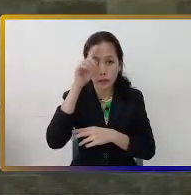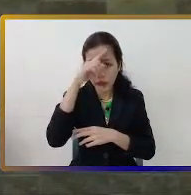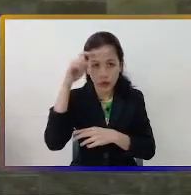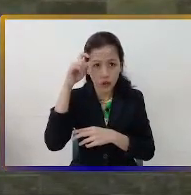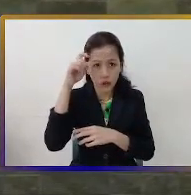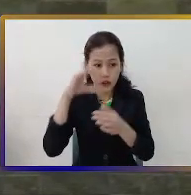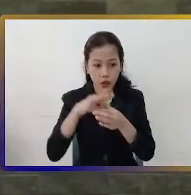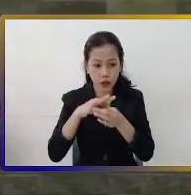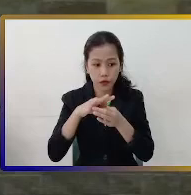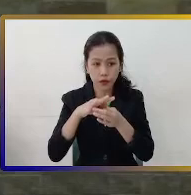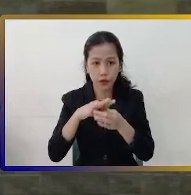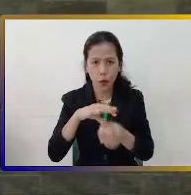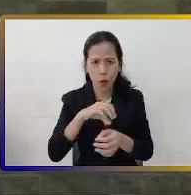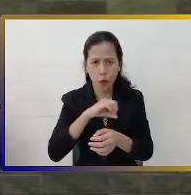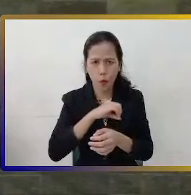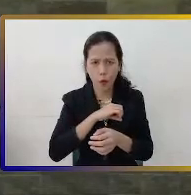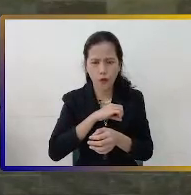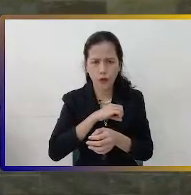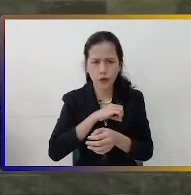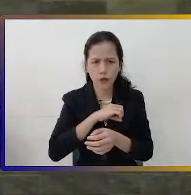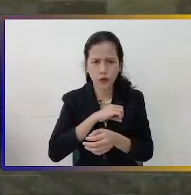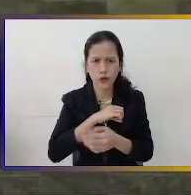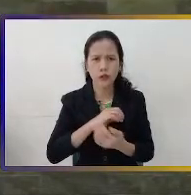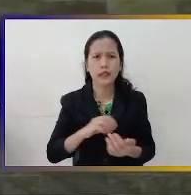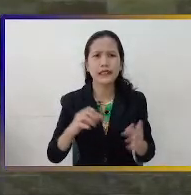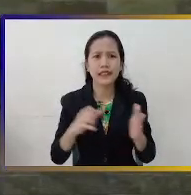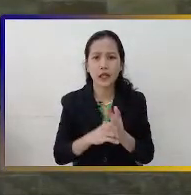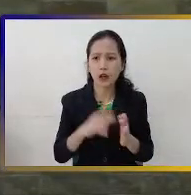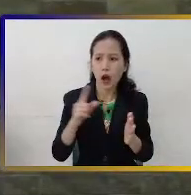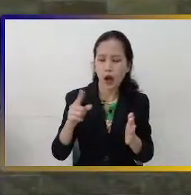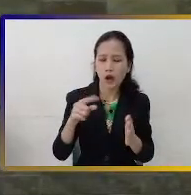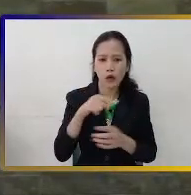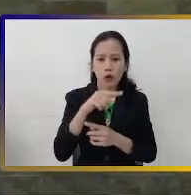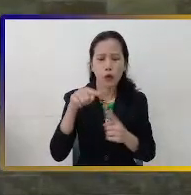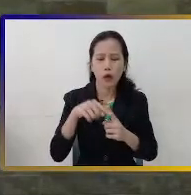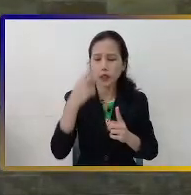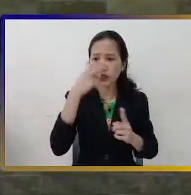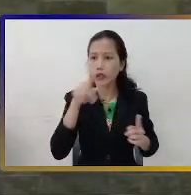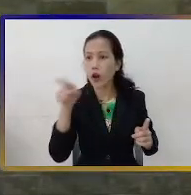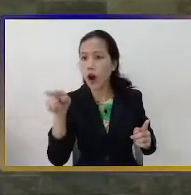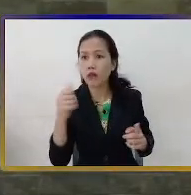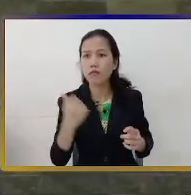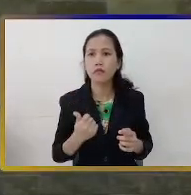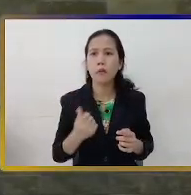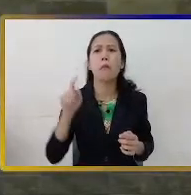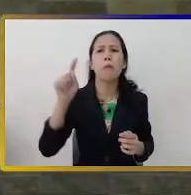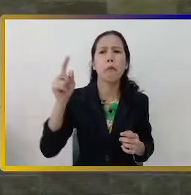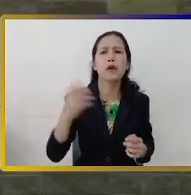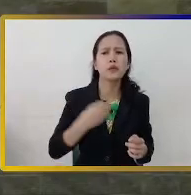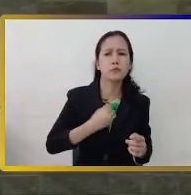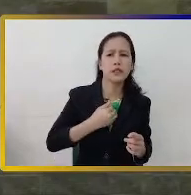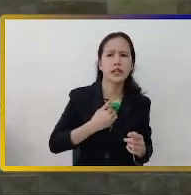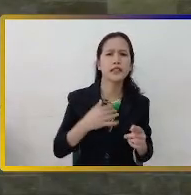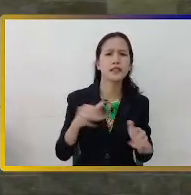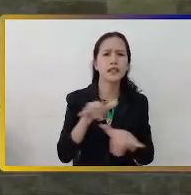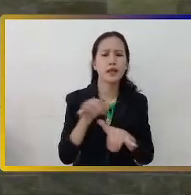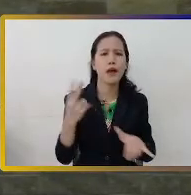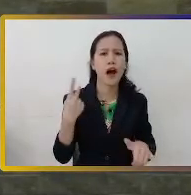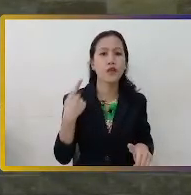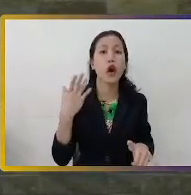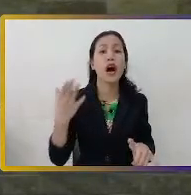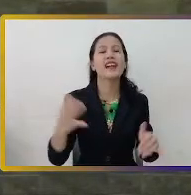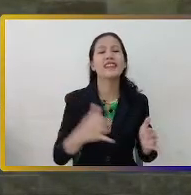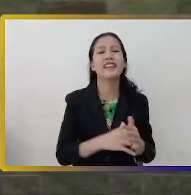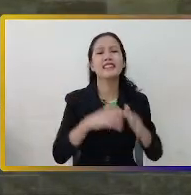sila, na kung ano yung makita nila dito sa tao na ito, ay gusto rin nila, meron din sila. So nagkakaroon po sila ng sin of